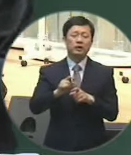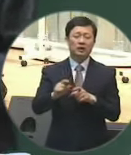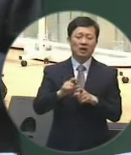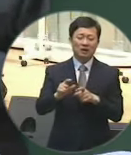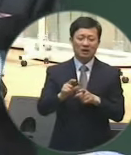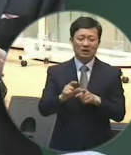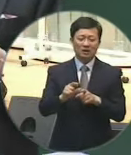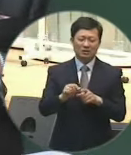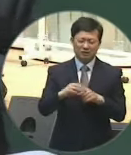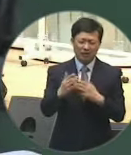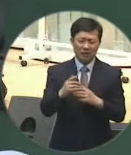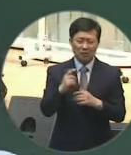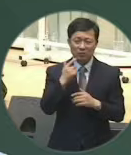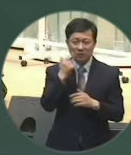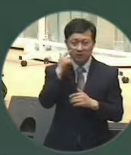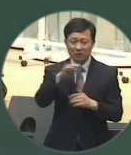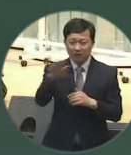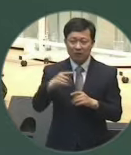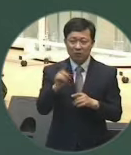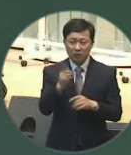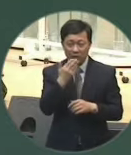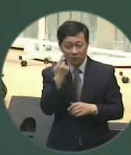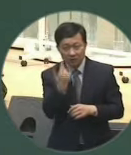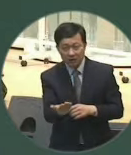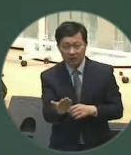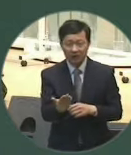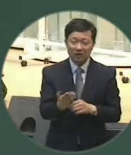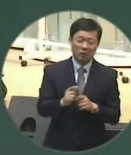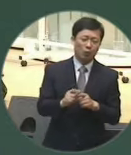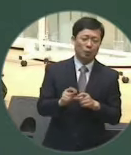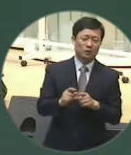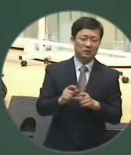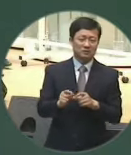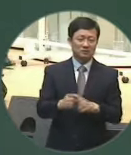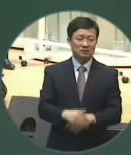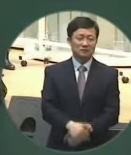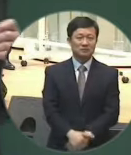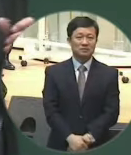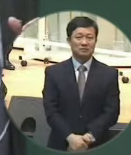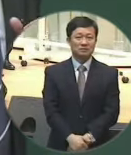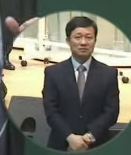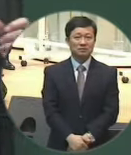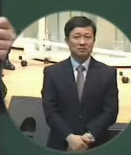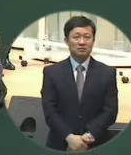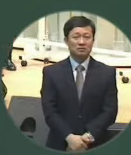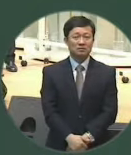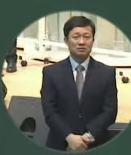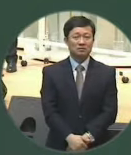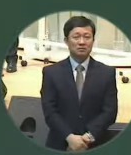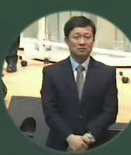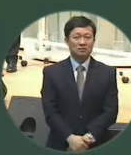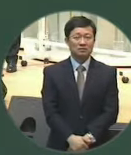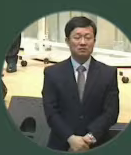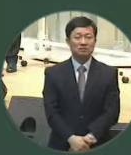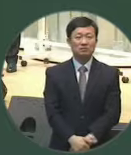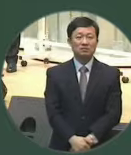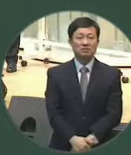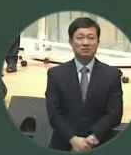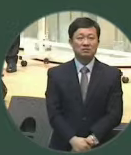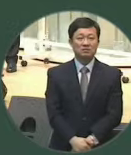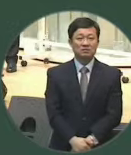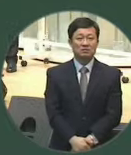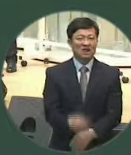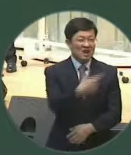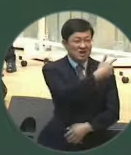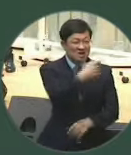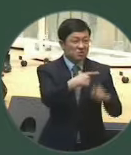obsessed with the question of what can we eat to survive. 그래서 막 이 뭐랍니까 막 역사